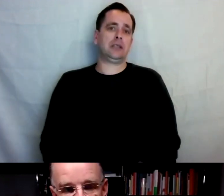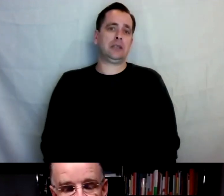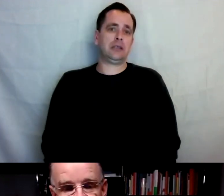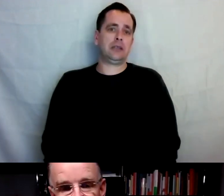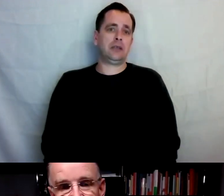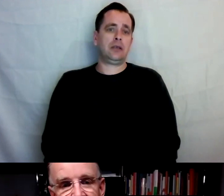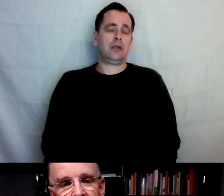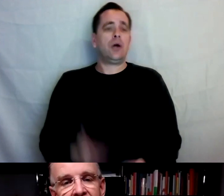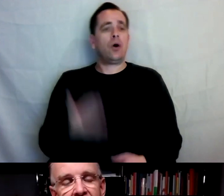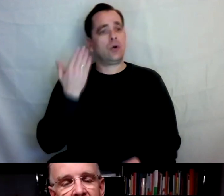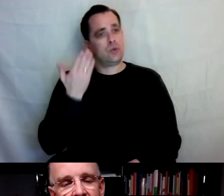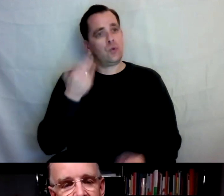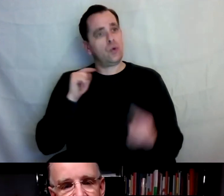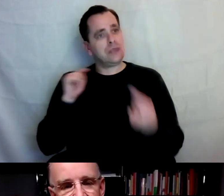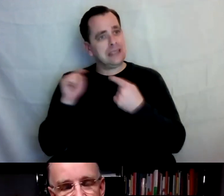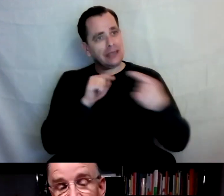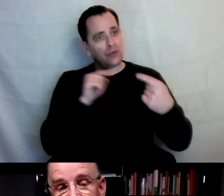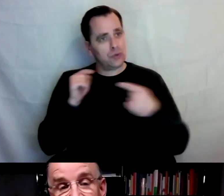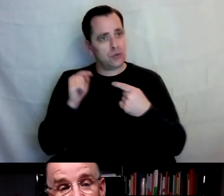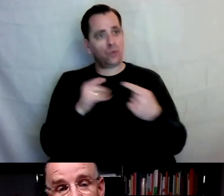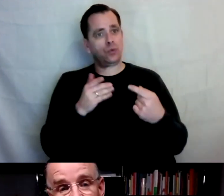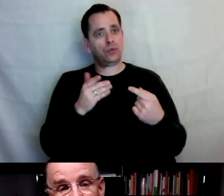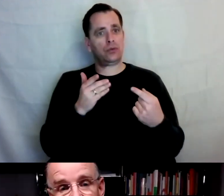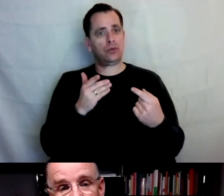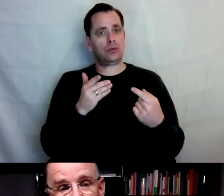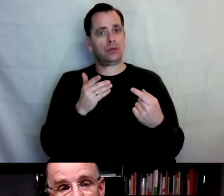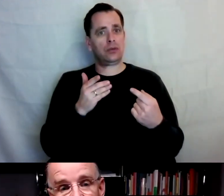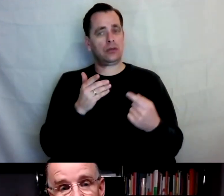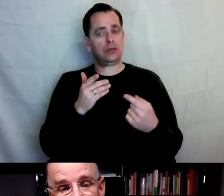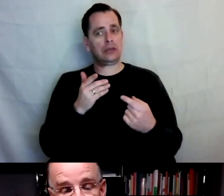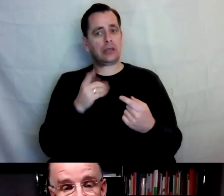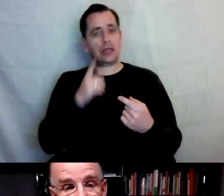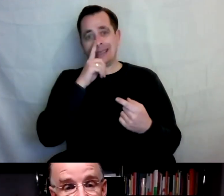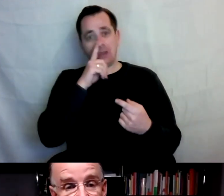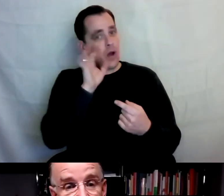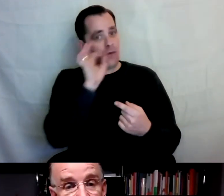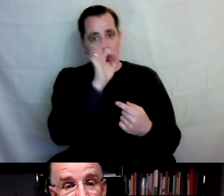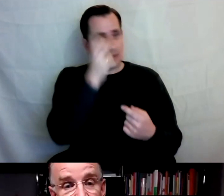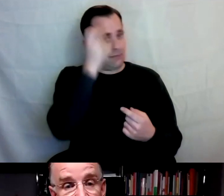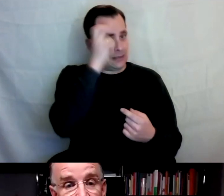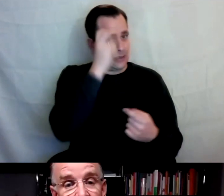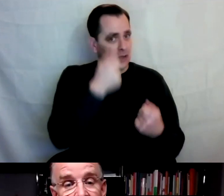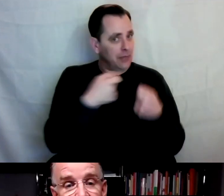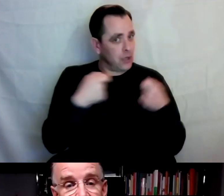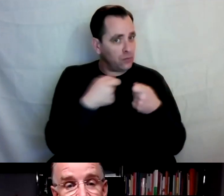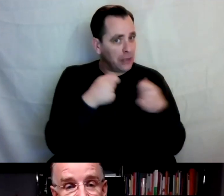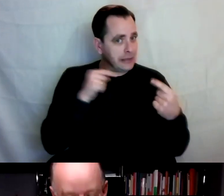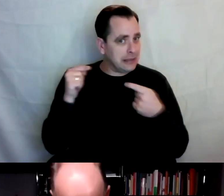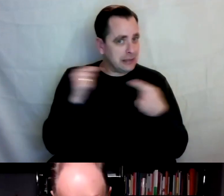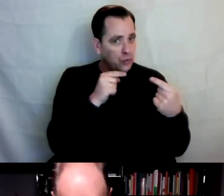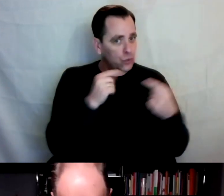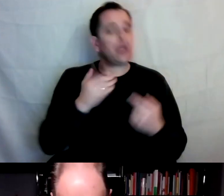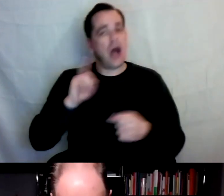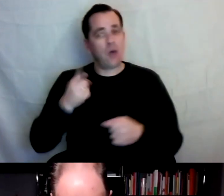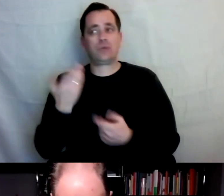der in den interdisziplinären Diskussionen ja vor allen Dingen ganz spannend ist. Das ist dann, wenn man es philosophisch aufbaut. Genau, ich würde